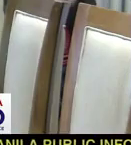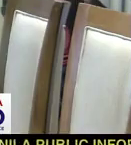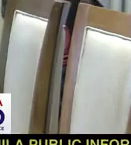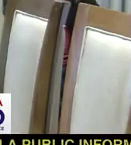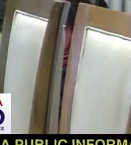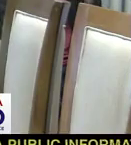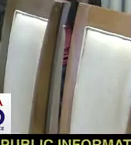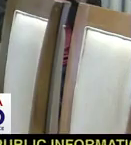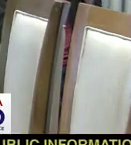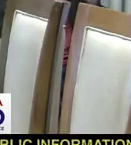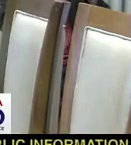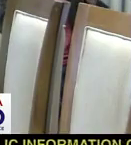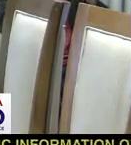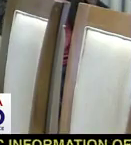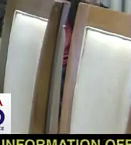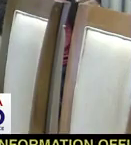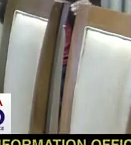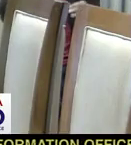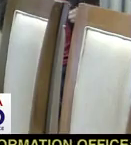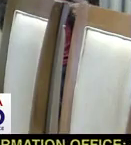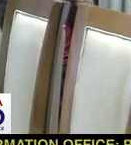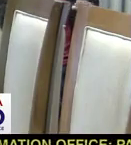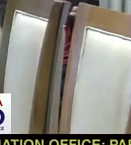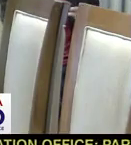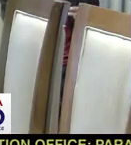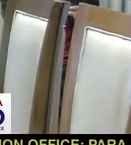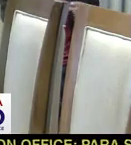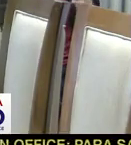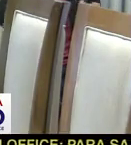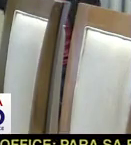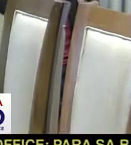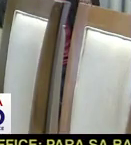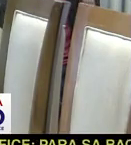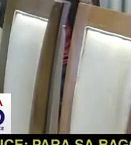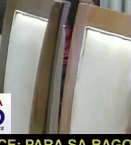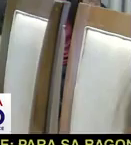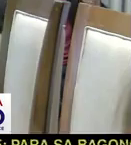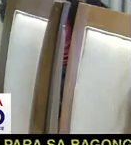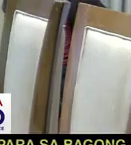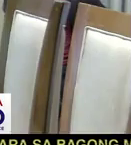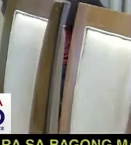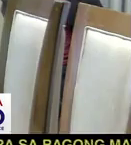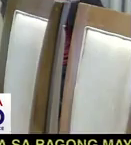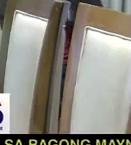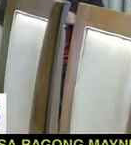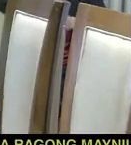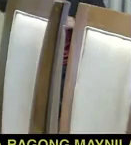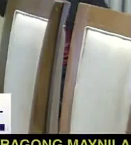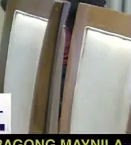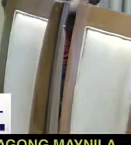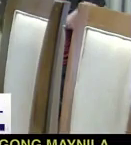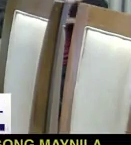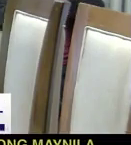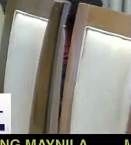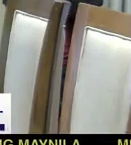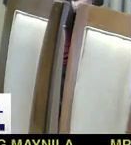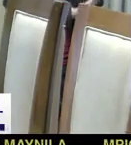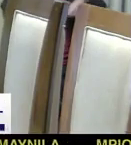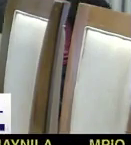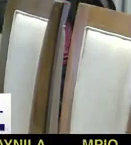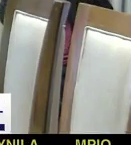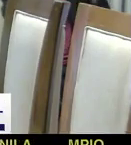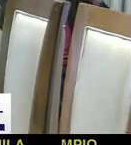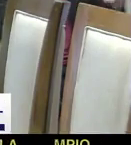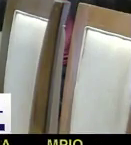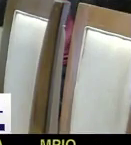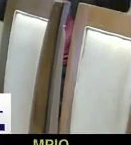disenyo, nakakaaliw sa mata, pero pagpapaalala ng pagmamahal sa bayan. Importante